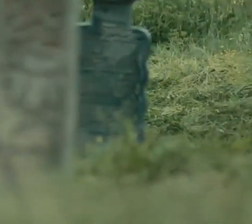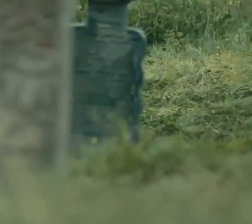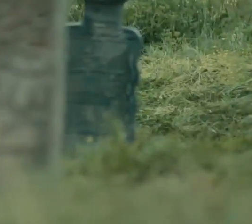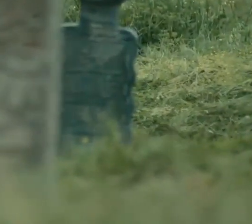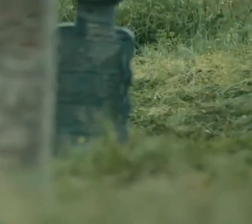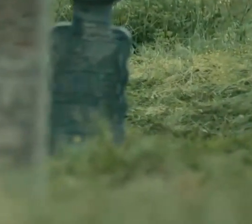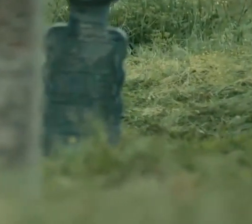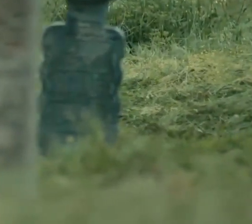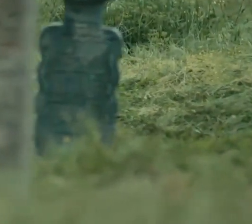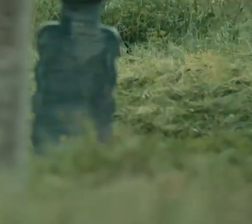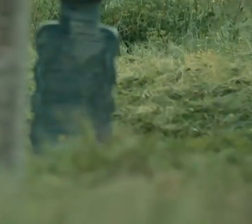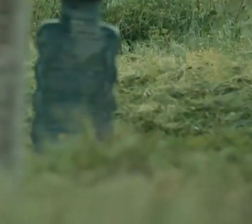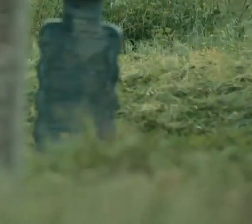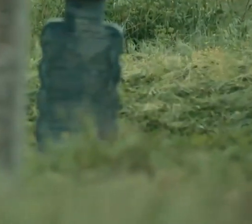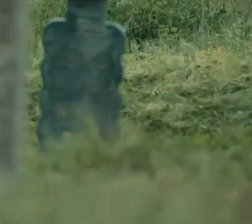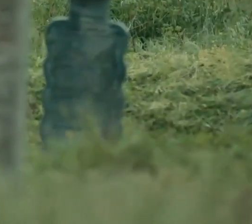yürütüyor.